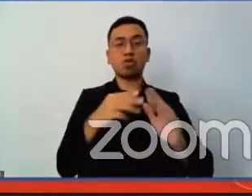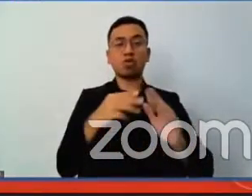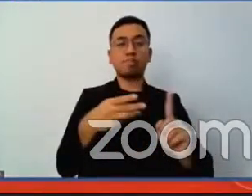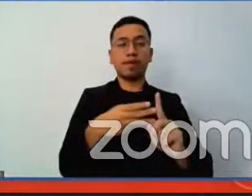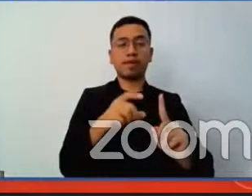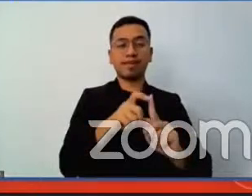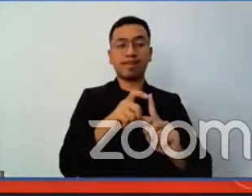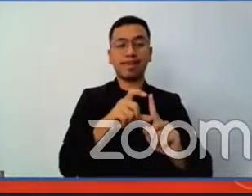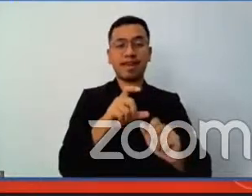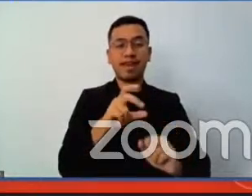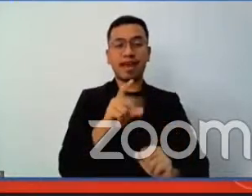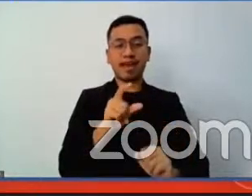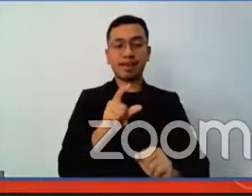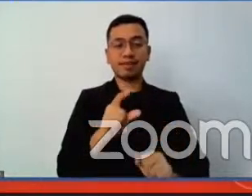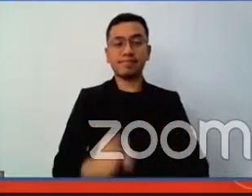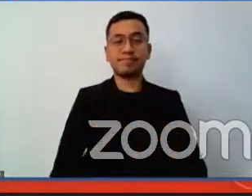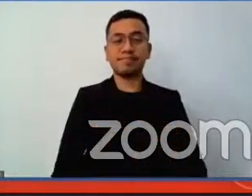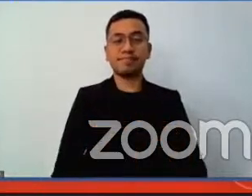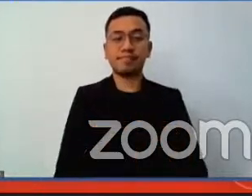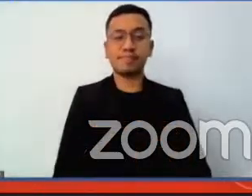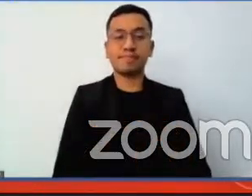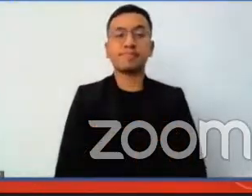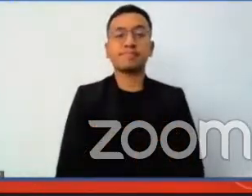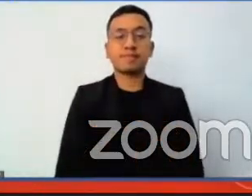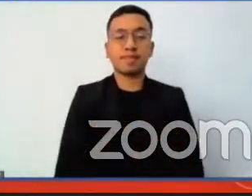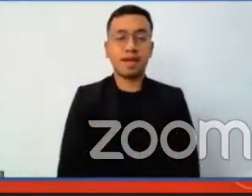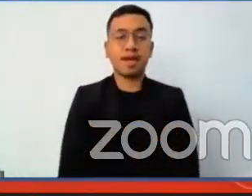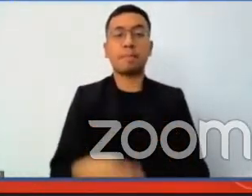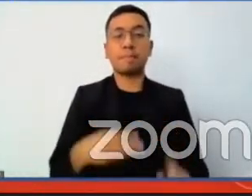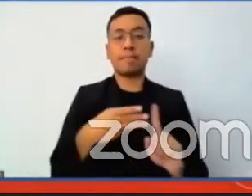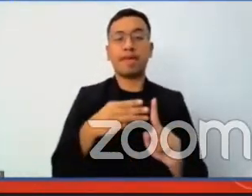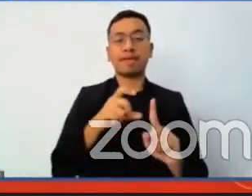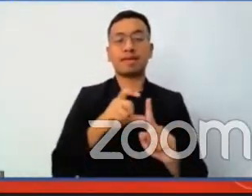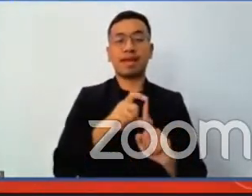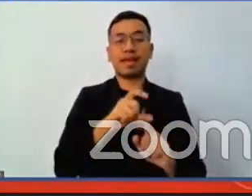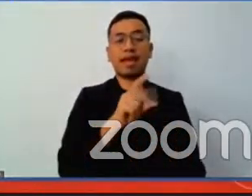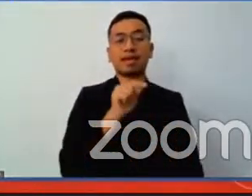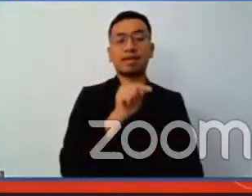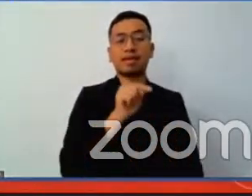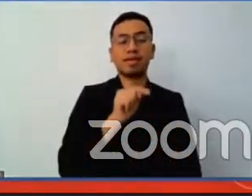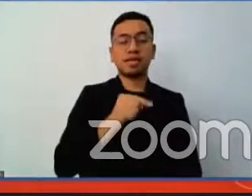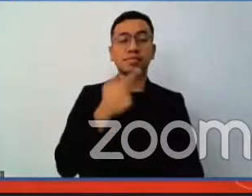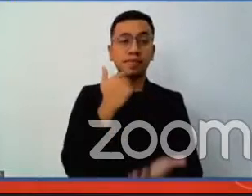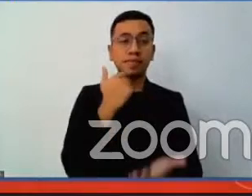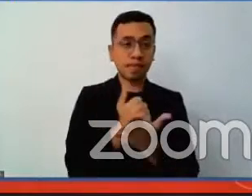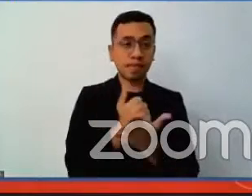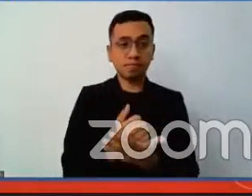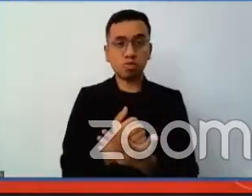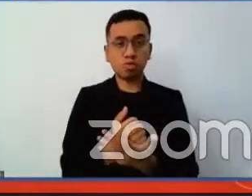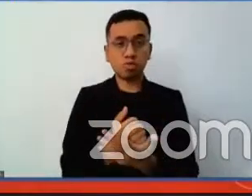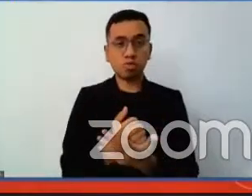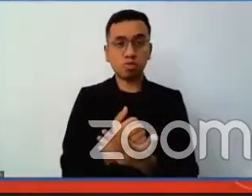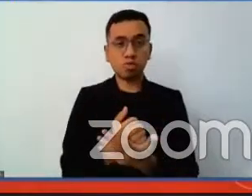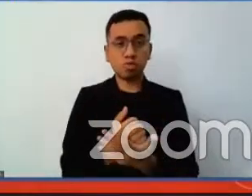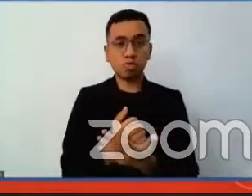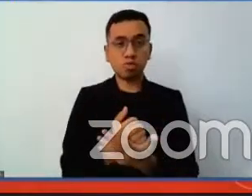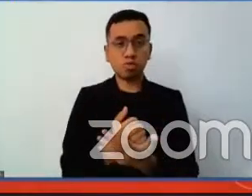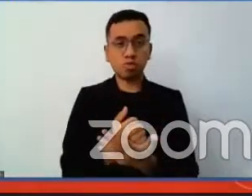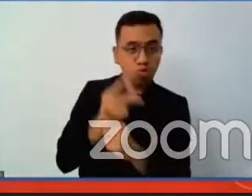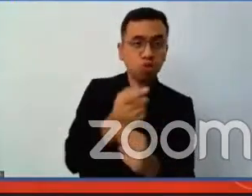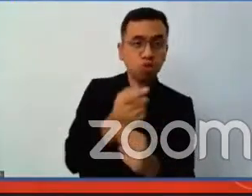juga perlu didukung dengan kompetensi guru, kesiapan orang tua, serta tenaga pendidik